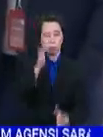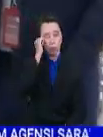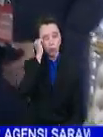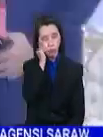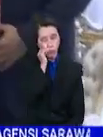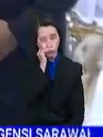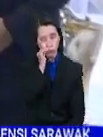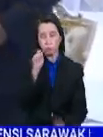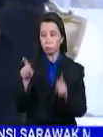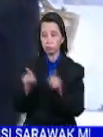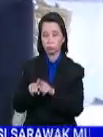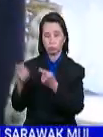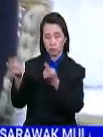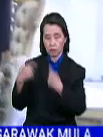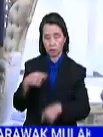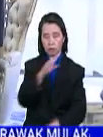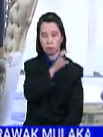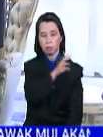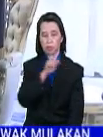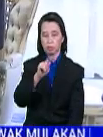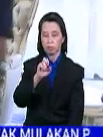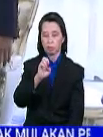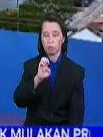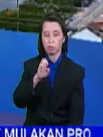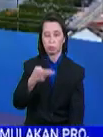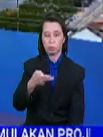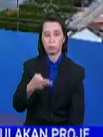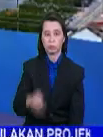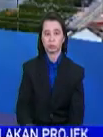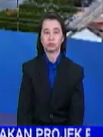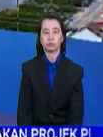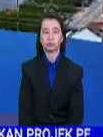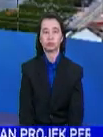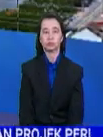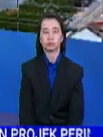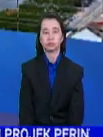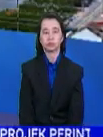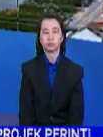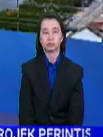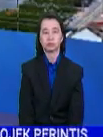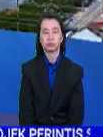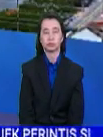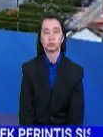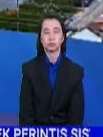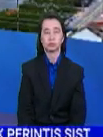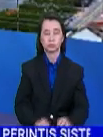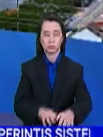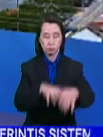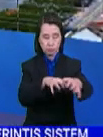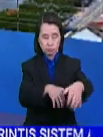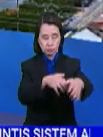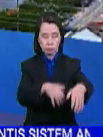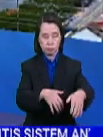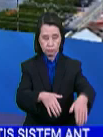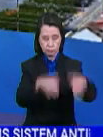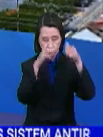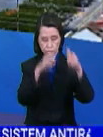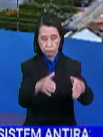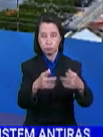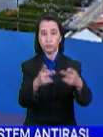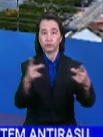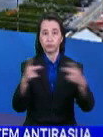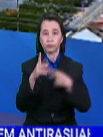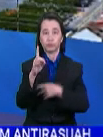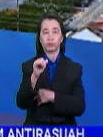turut hadir ialah pengerusi nyate Bunshin no di sektor pertanian akan diberi tumpuan di